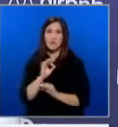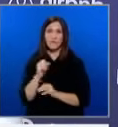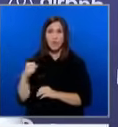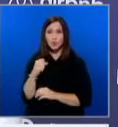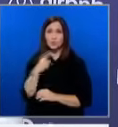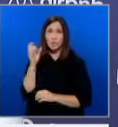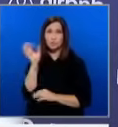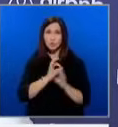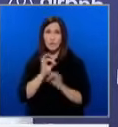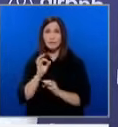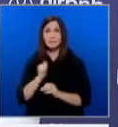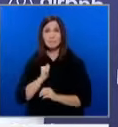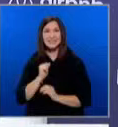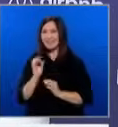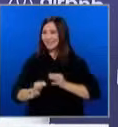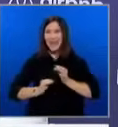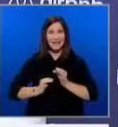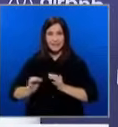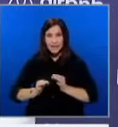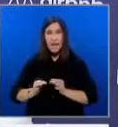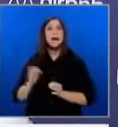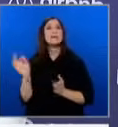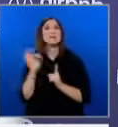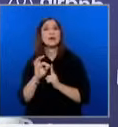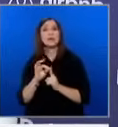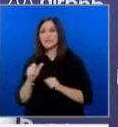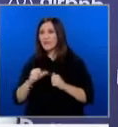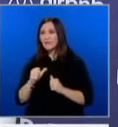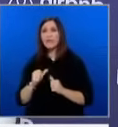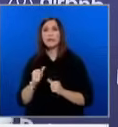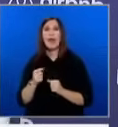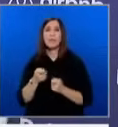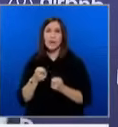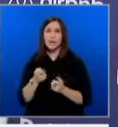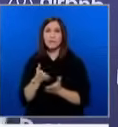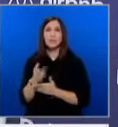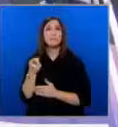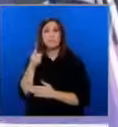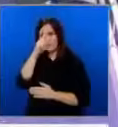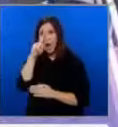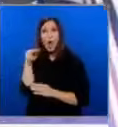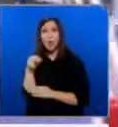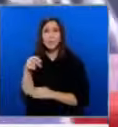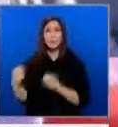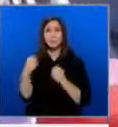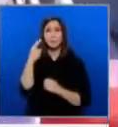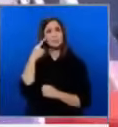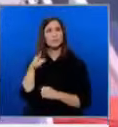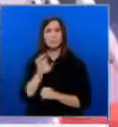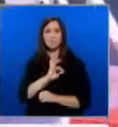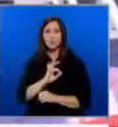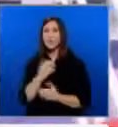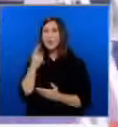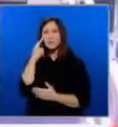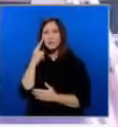спази тактиката. Целта беше да изнервим и да накараме да тръгнат, тъй като и тя е контрабоксерка. Мисля, че това се получи. Какво смятате